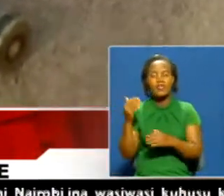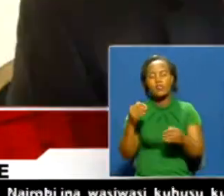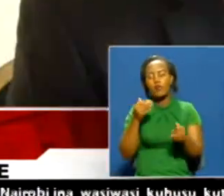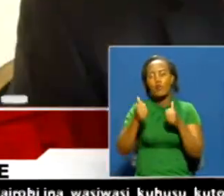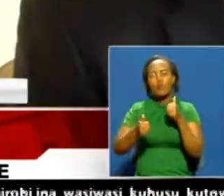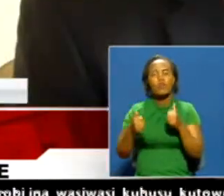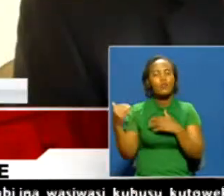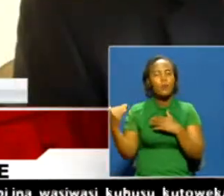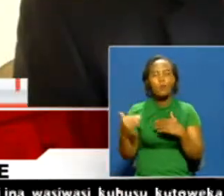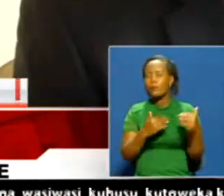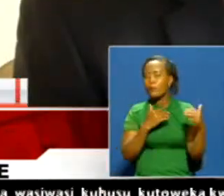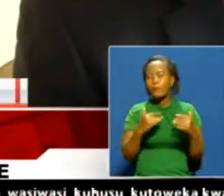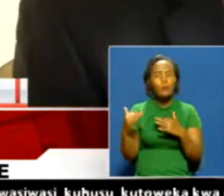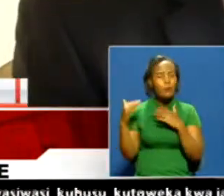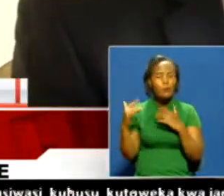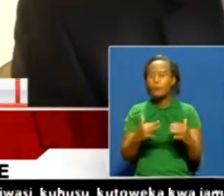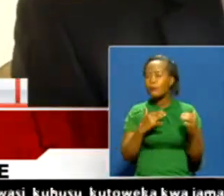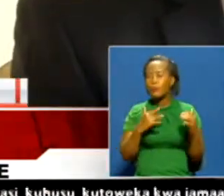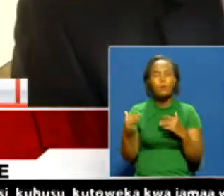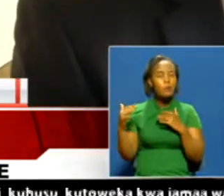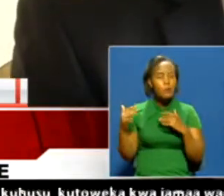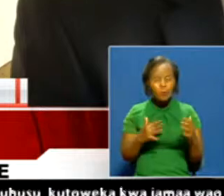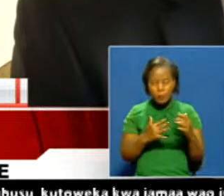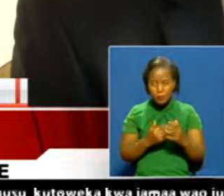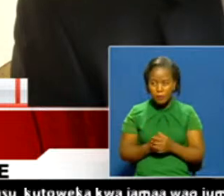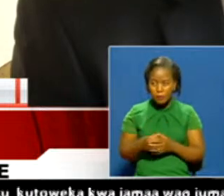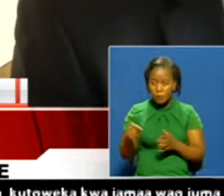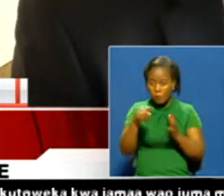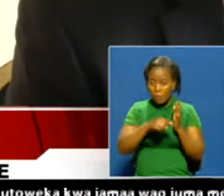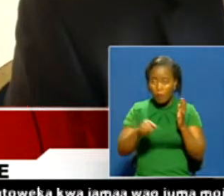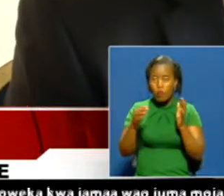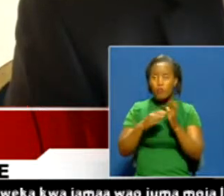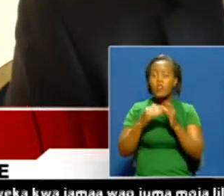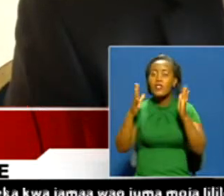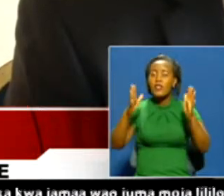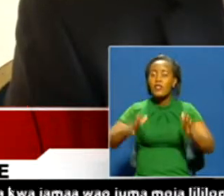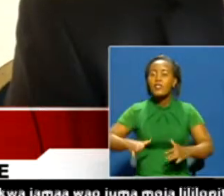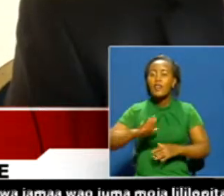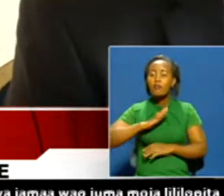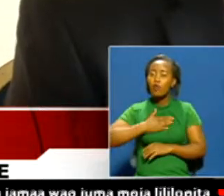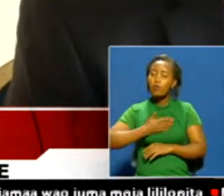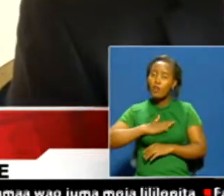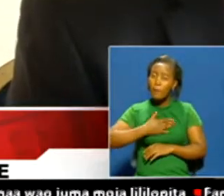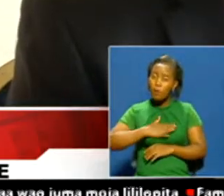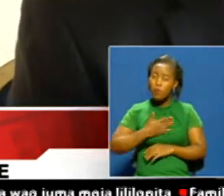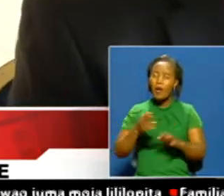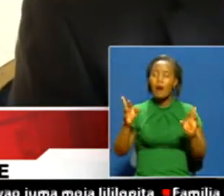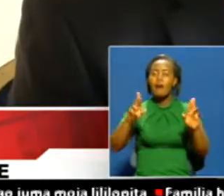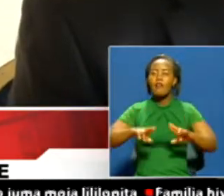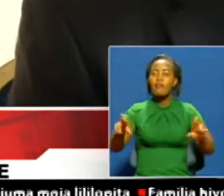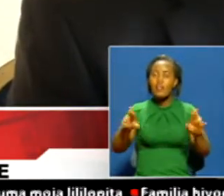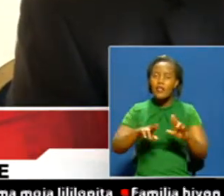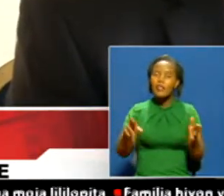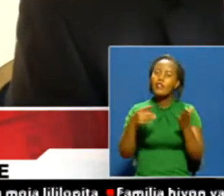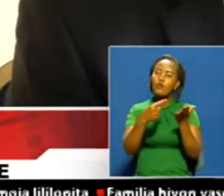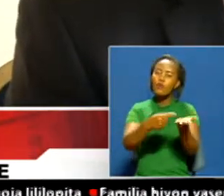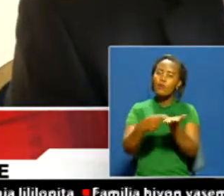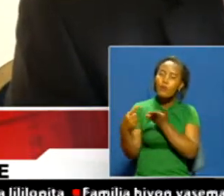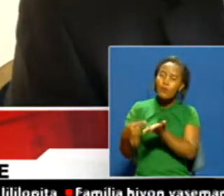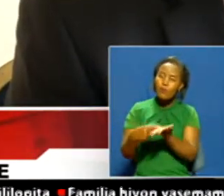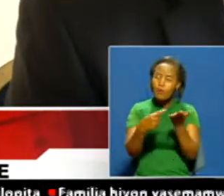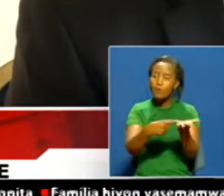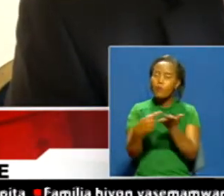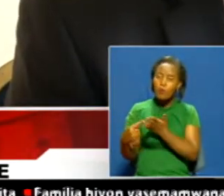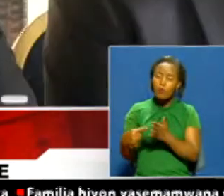kwa mara. Sisi tuko tayari kama viongozi wa Samburu County tuketi mapema, tuzungumze, tujadiliane. Sisi tuko tayari pia